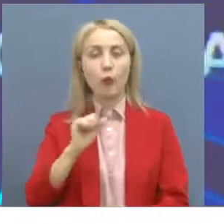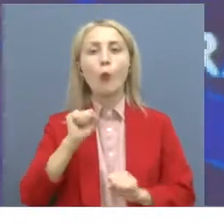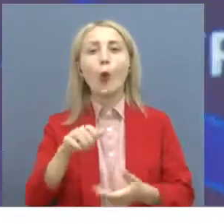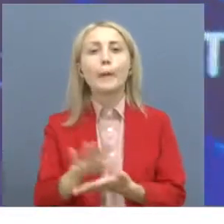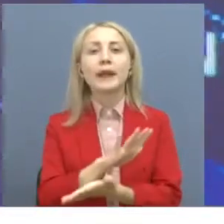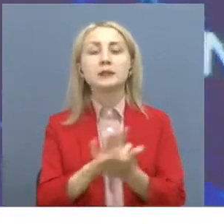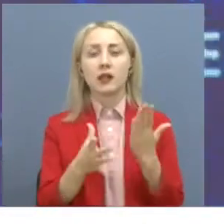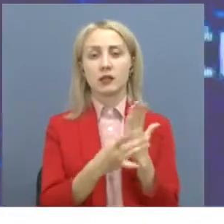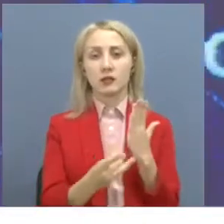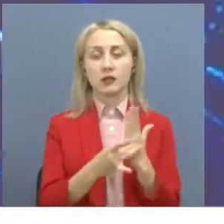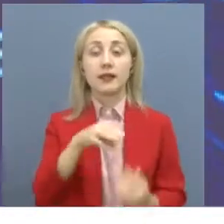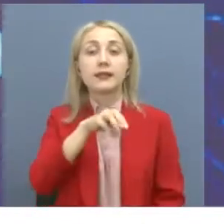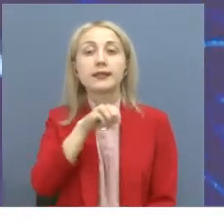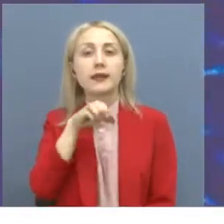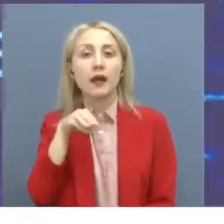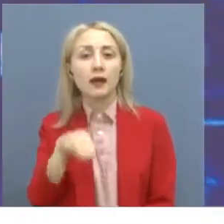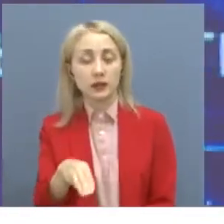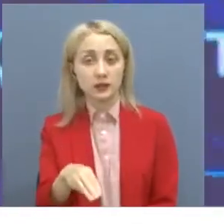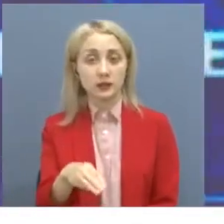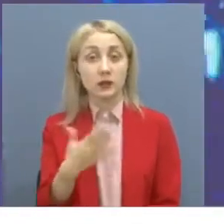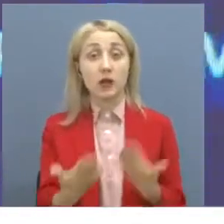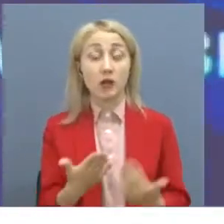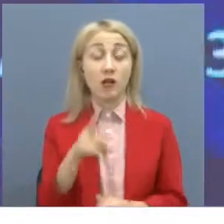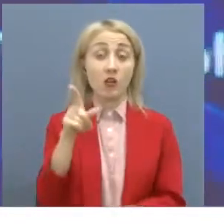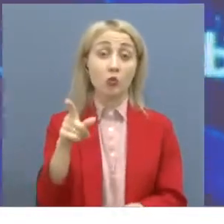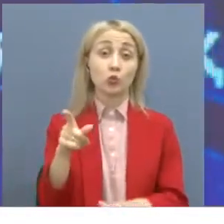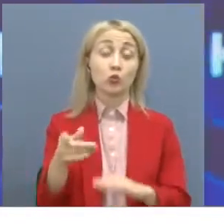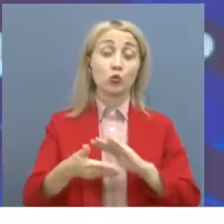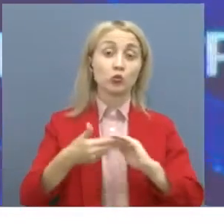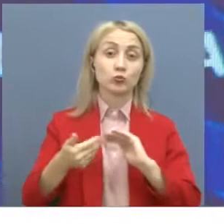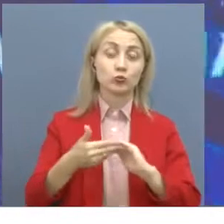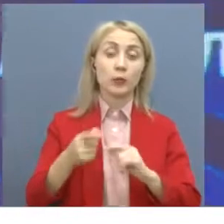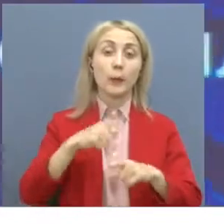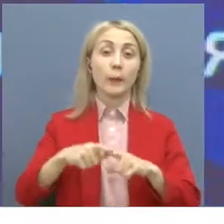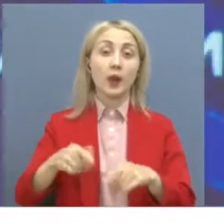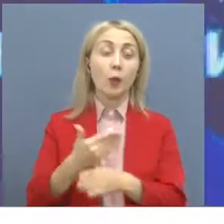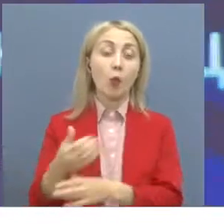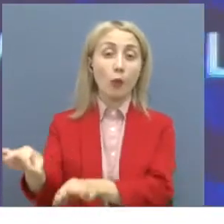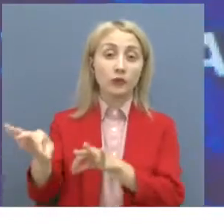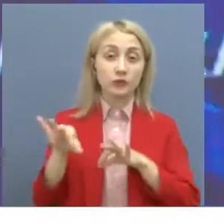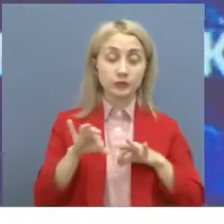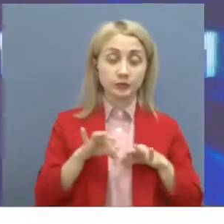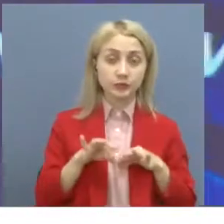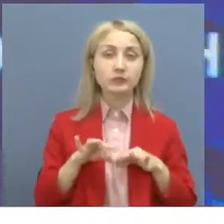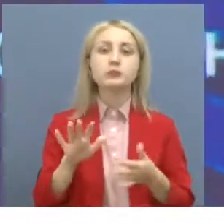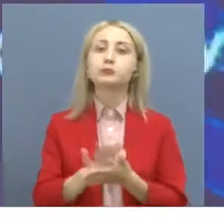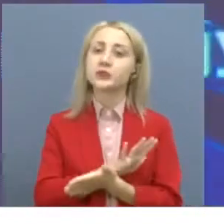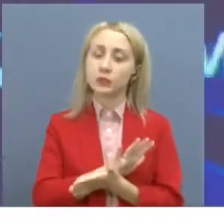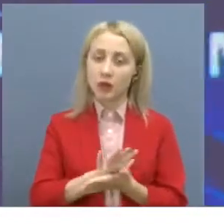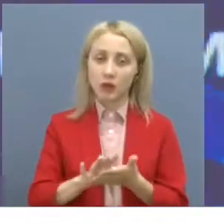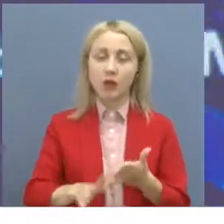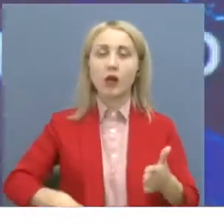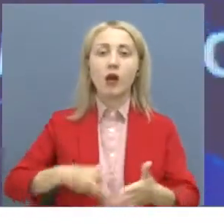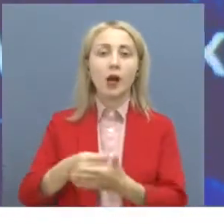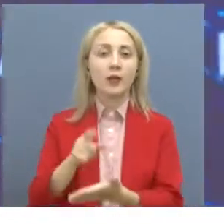шақырса да коронавирусқа қарсы тестіні тегін тапсырады. Жалпы медициналық көмекті тегін алады. Ал оның төлемі міндетті медициналық